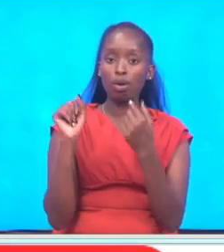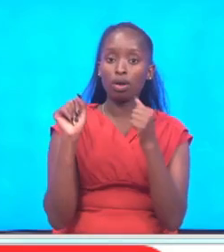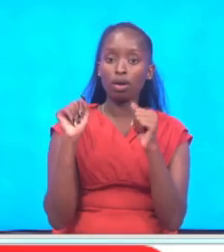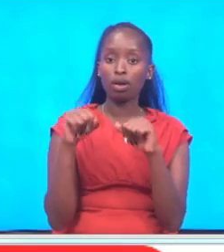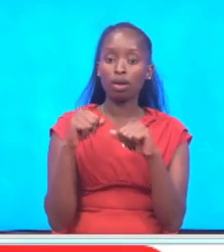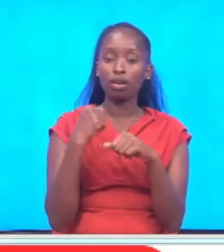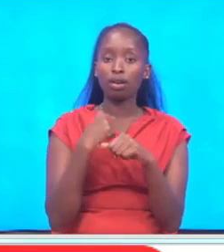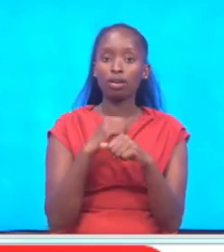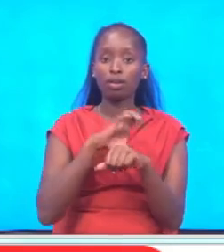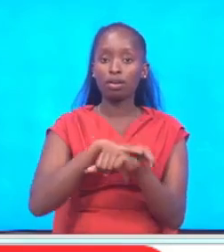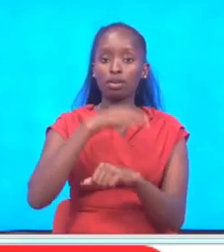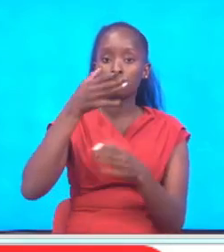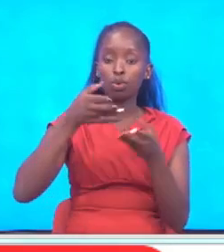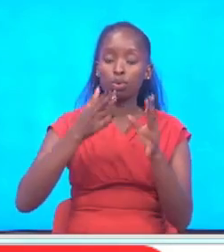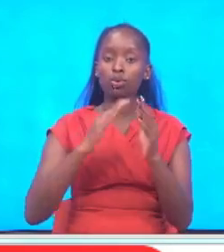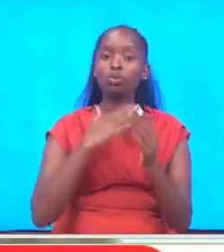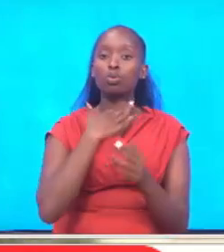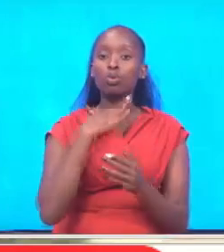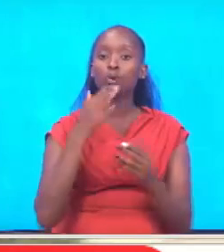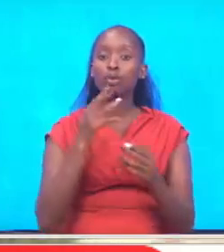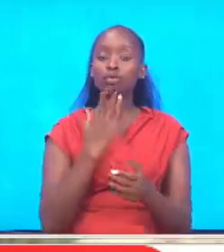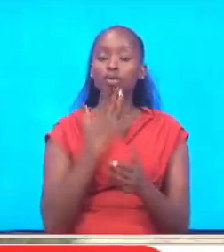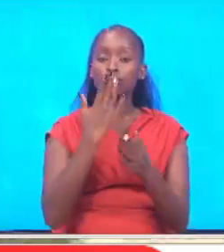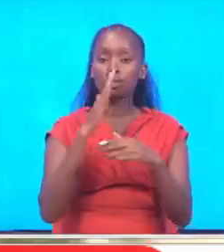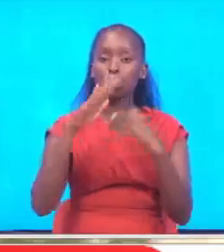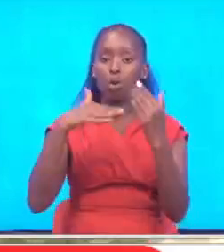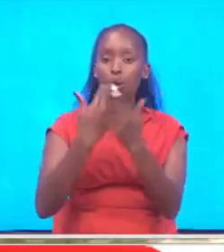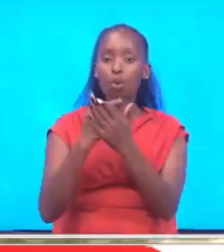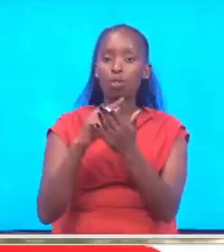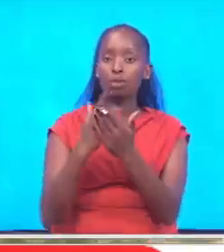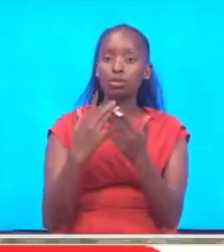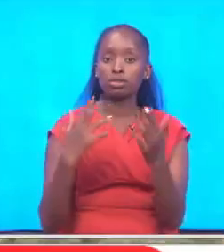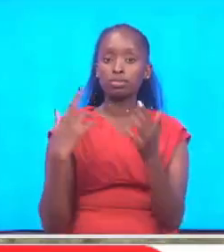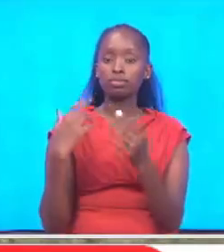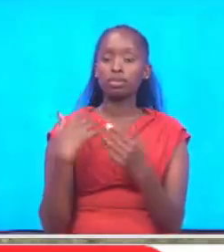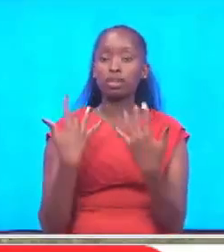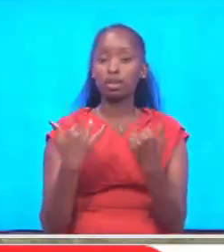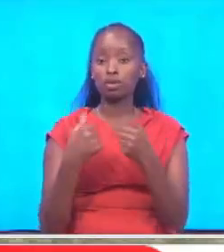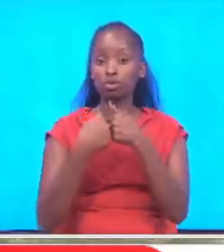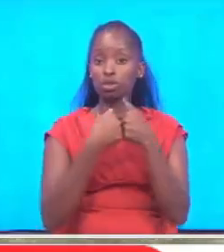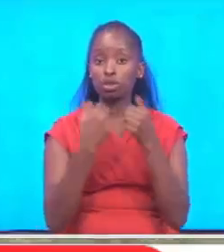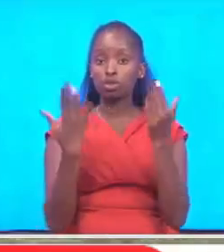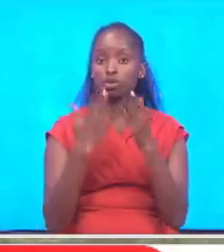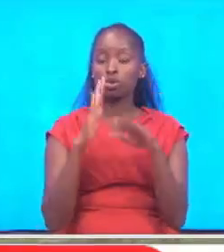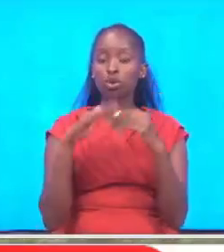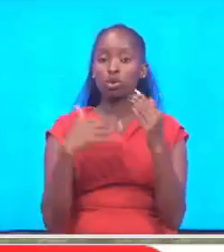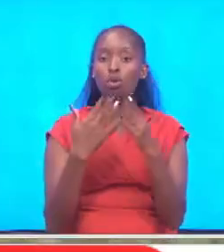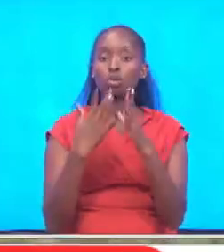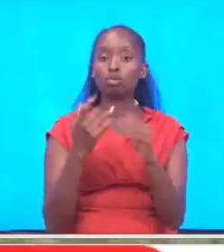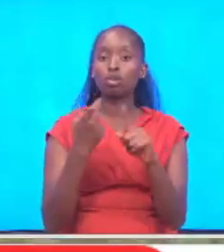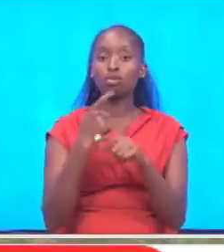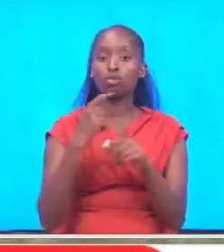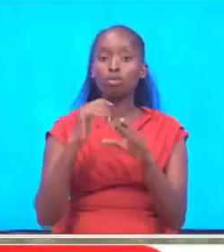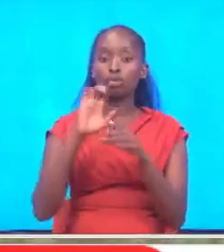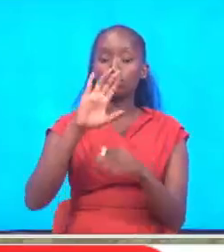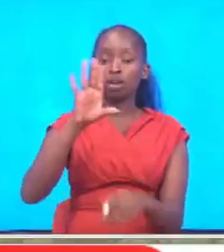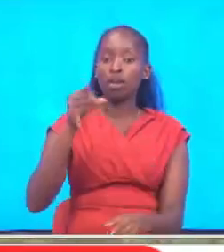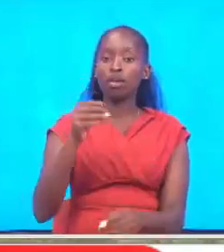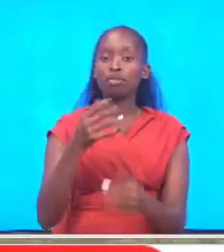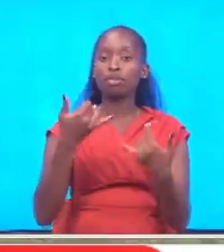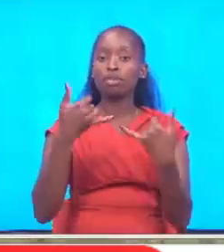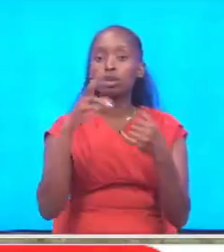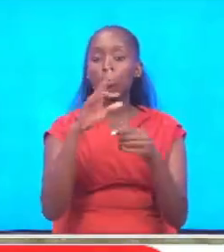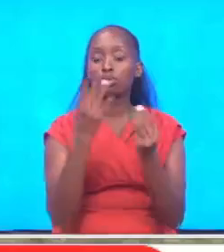and to find ways of responding to them. Changamoto sasa ni kwa viongozi wa mataifa wa bara Afrika kutafuta suluhu la kudumu